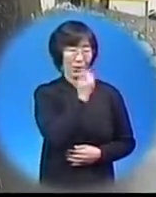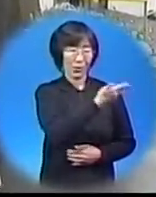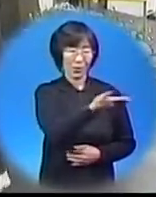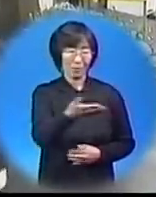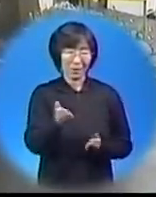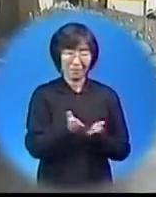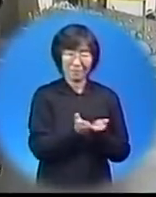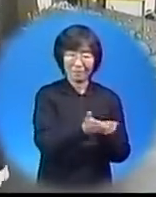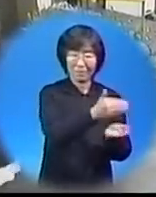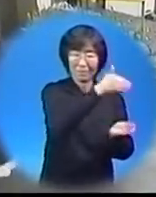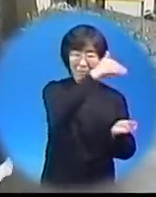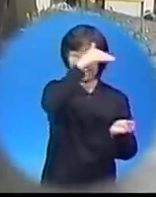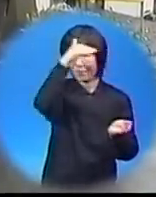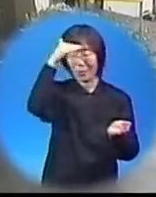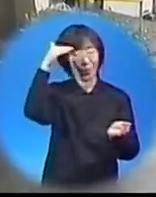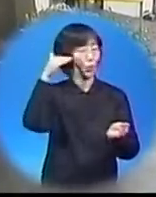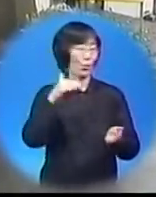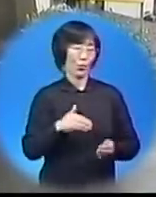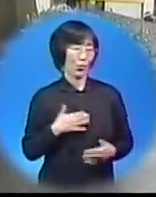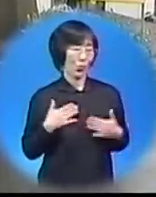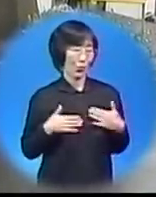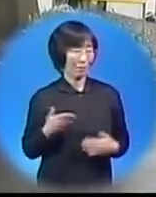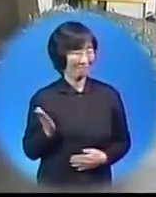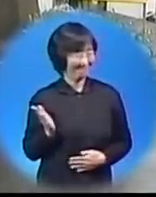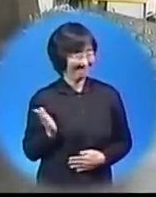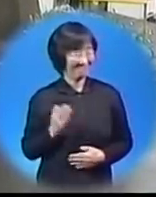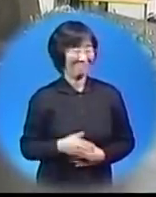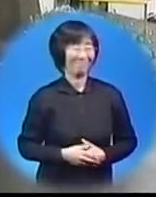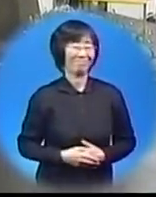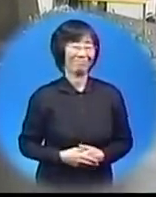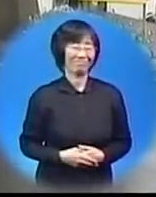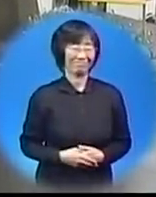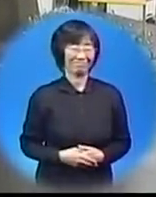。はい、じゃあ行きましょう。 はい、行きましょう。はい、はい、